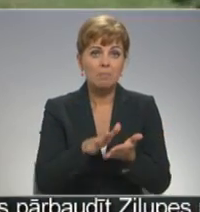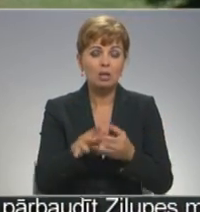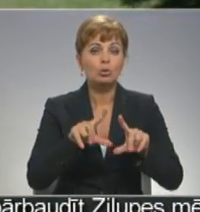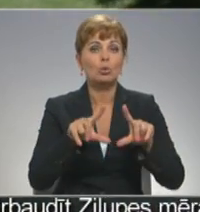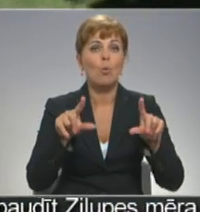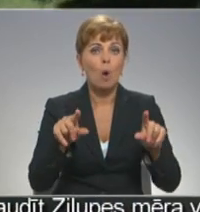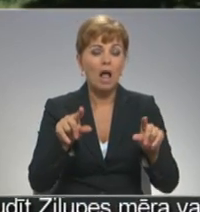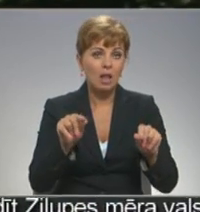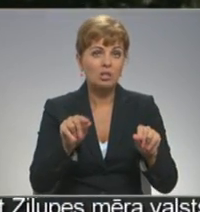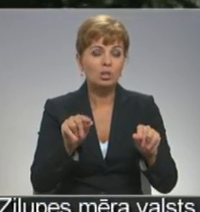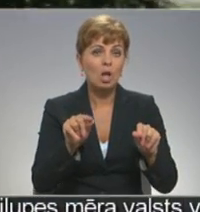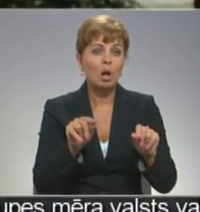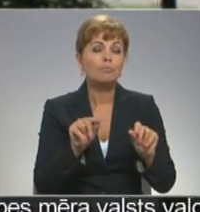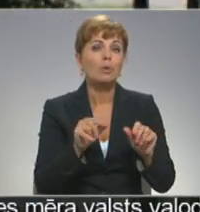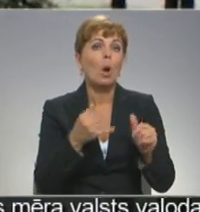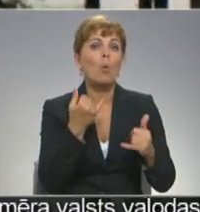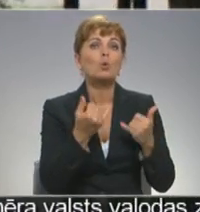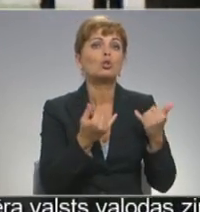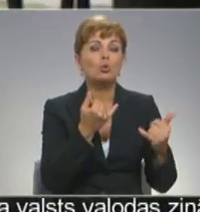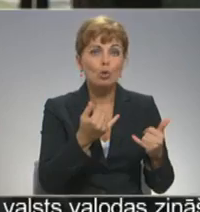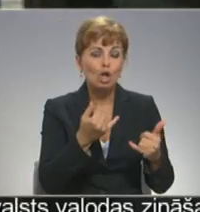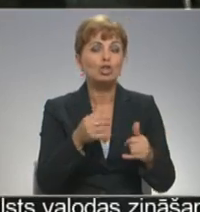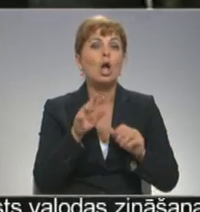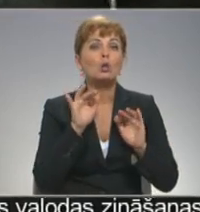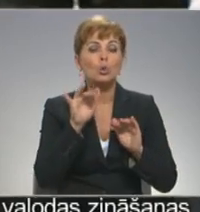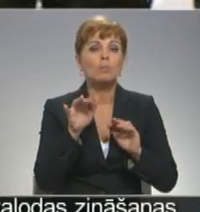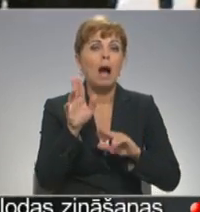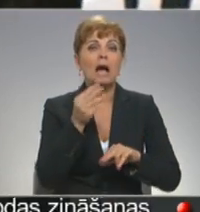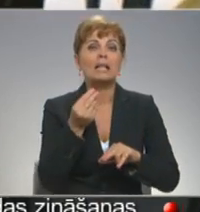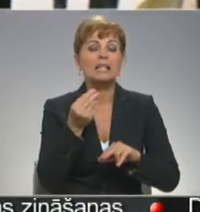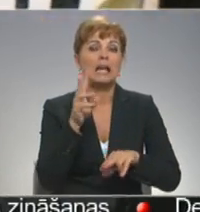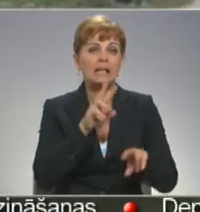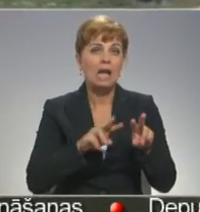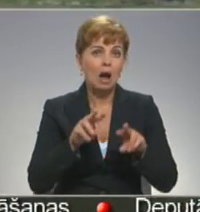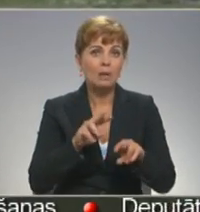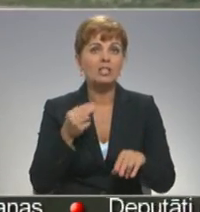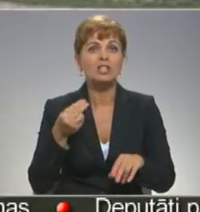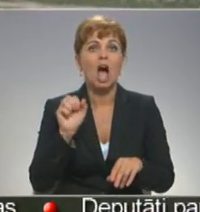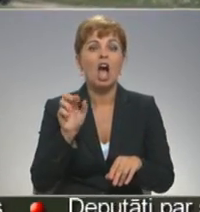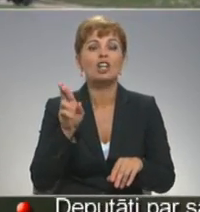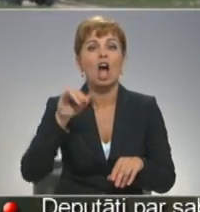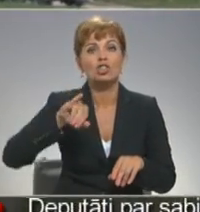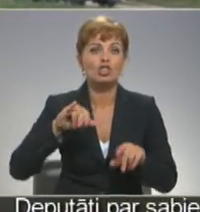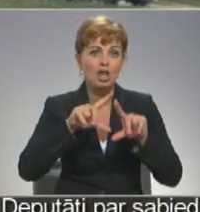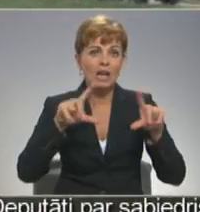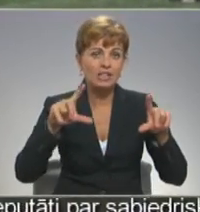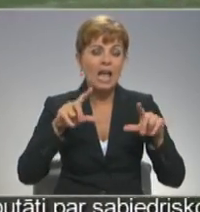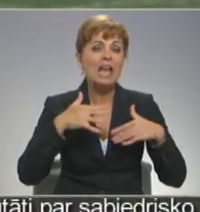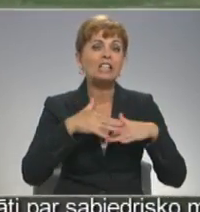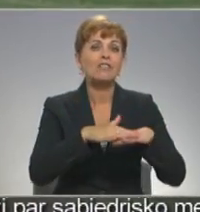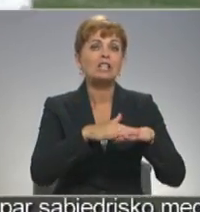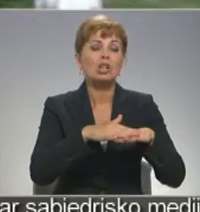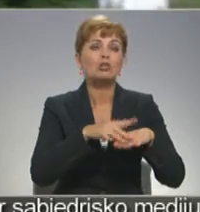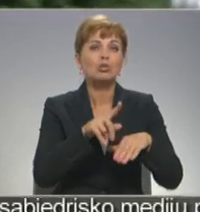uzturēšana. Tukšo skolu uzturēšanai būs jāmeklē līdzekļi arī turpmāk. Pēdējo gadu laikā Zarečnās pamatskolas infrastruktūras uzlabošanai tika